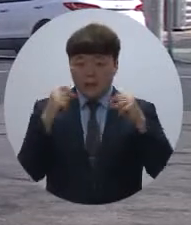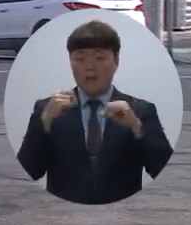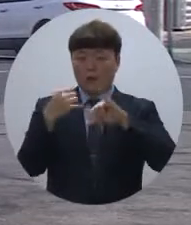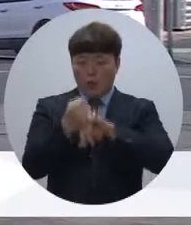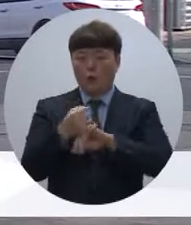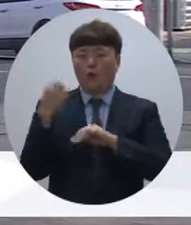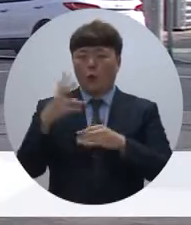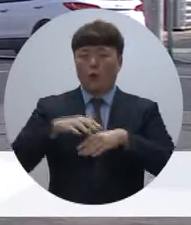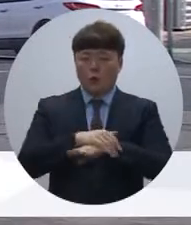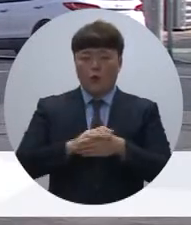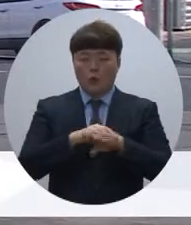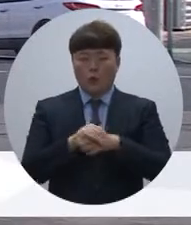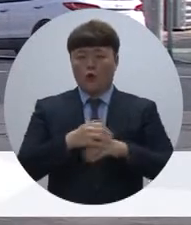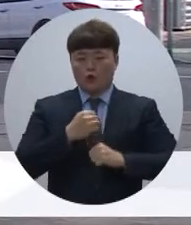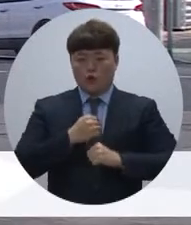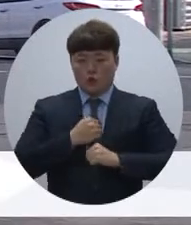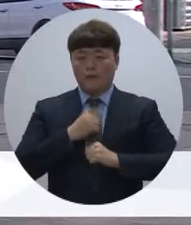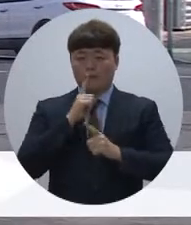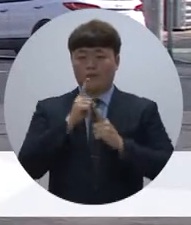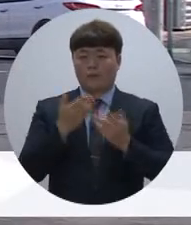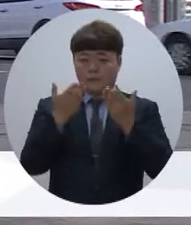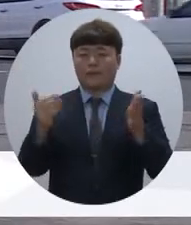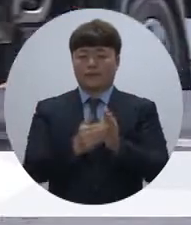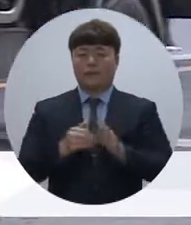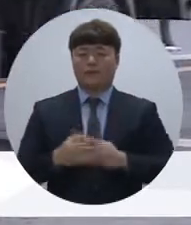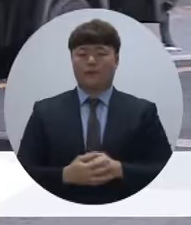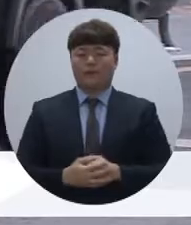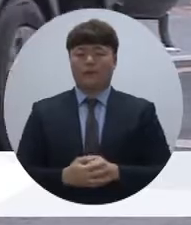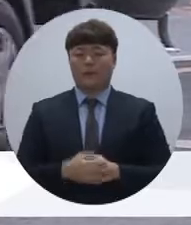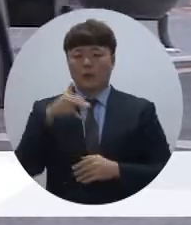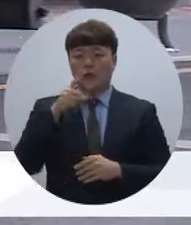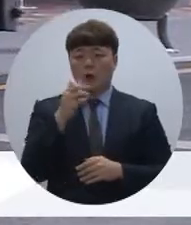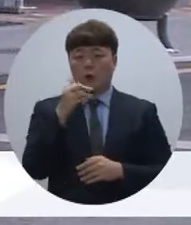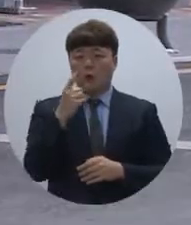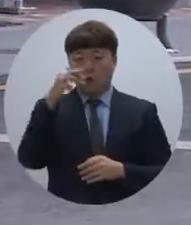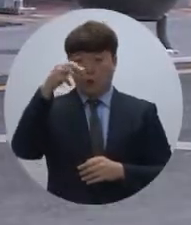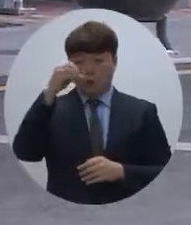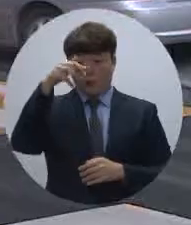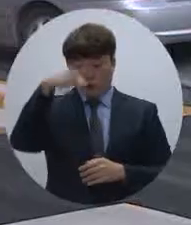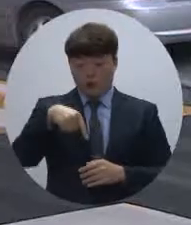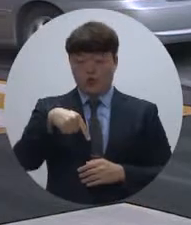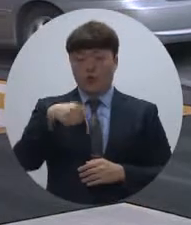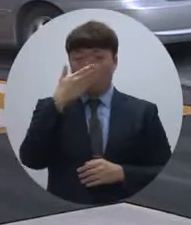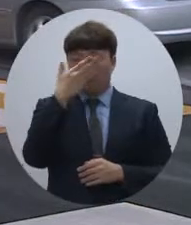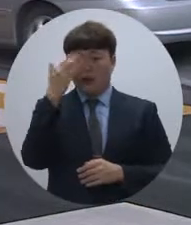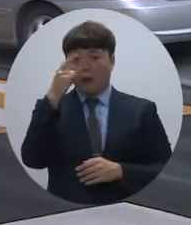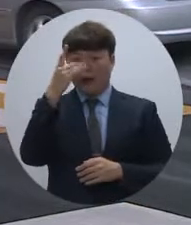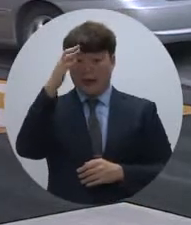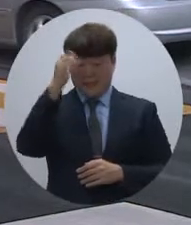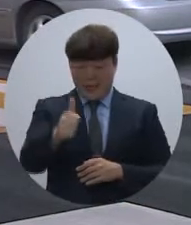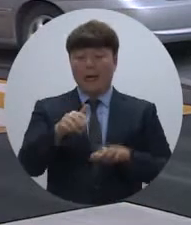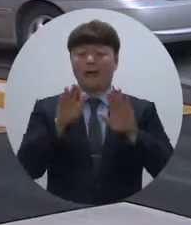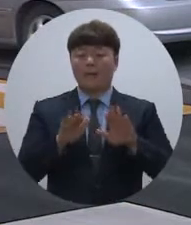등 예방수칙을 반드시 준수해주길 바란다고 말했습니다. 정홍주 합천읍 청년회장은 지역사회